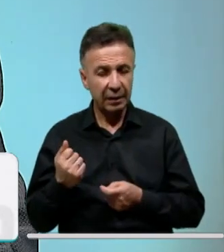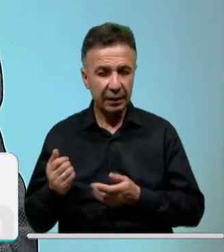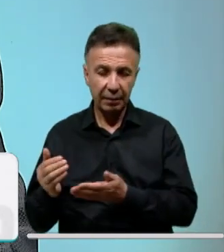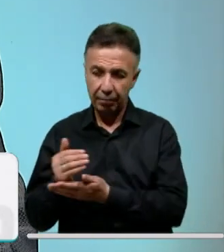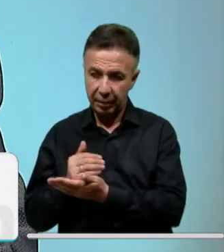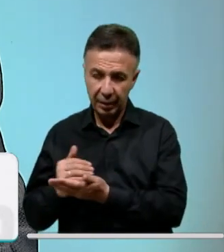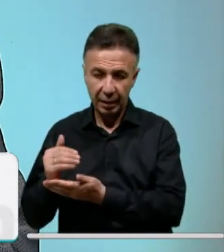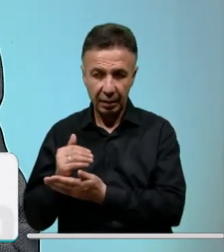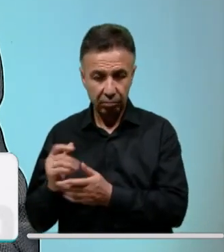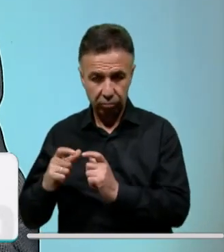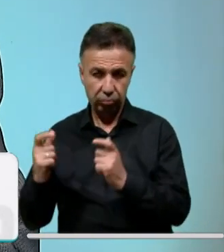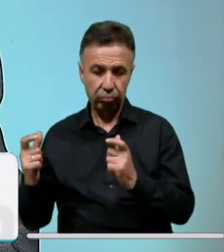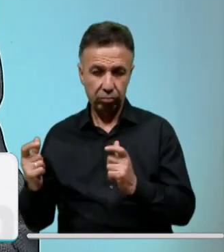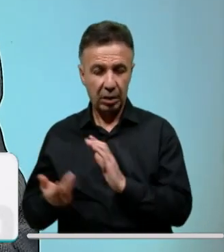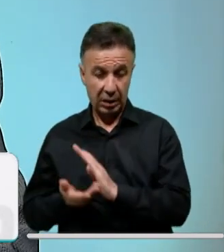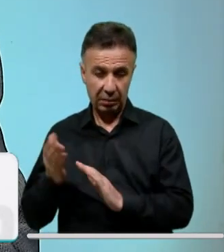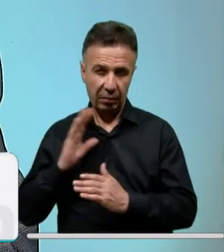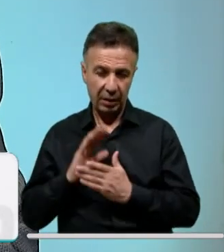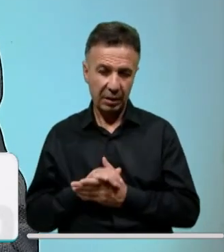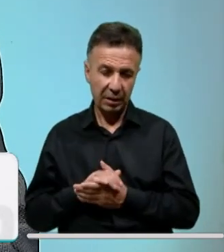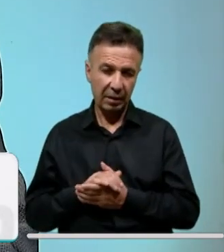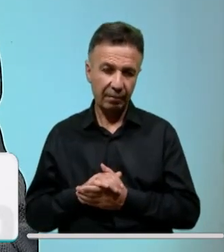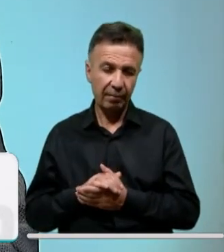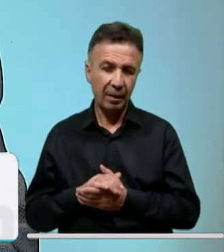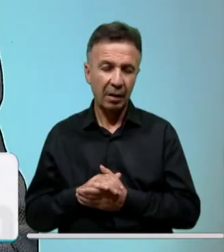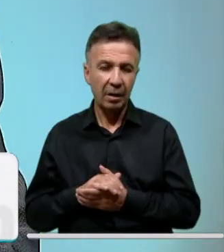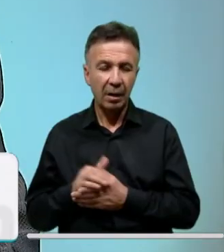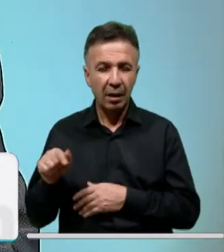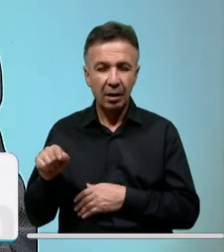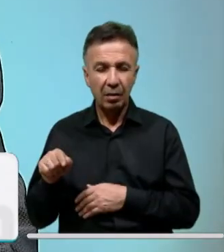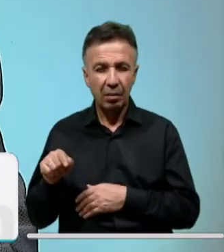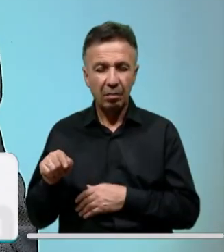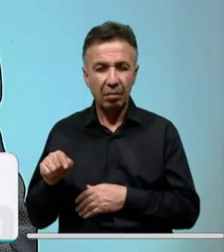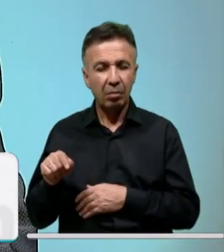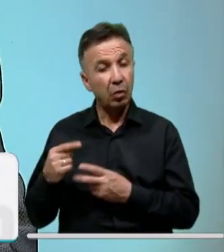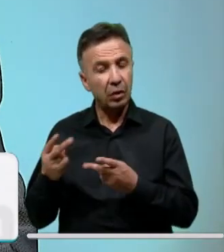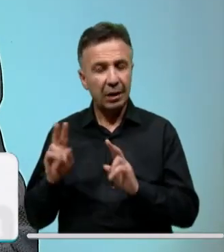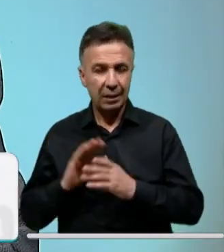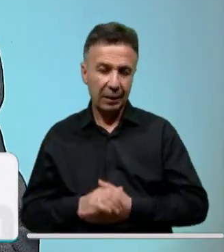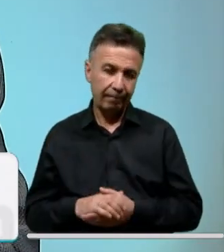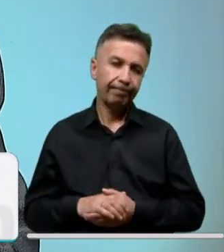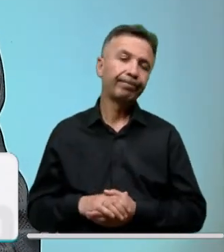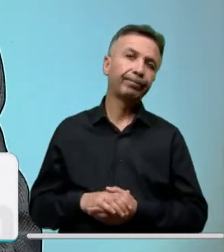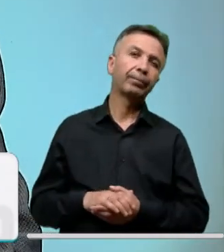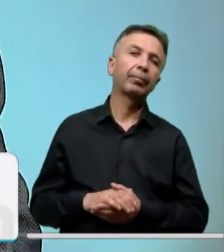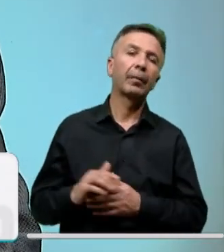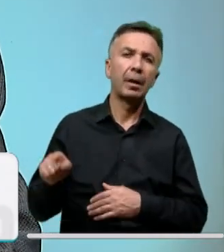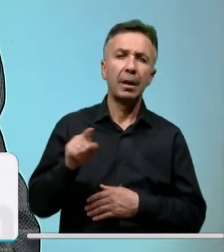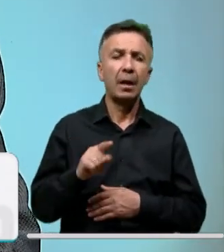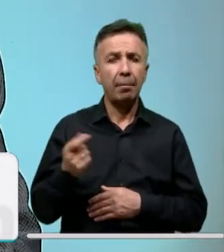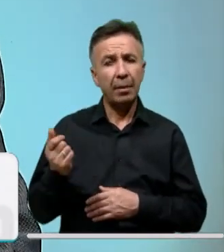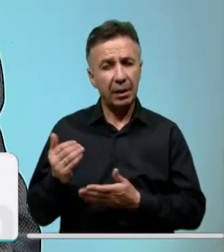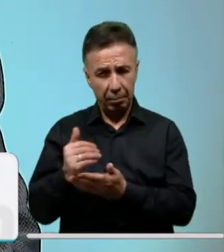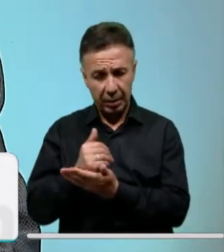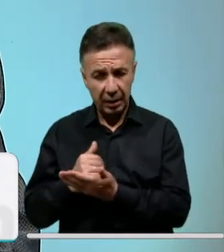nemalandırıyor, geliştiriyor ise gayrimeşru usullerle elde ediliyor olmasından dolayı bu caiz değildir. Sizin birikimlerinizi